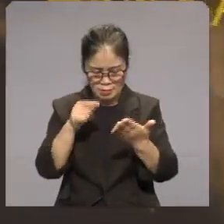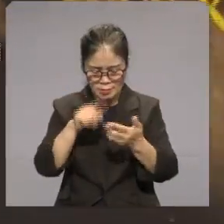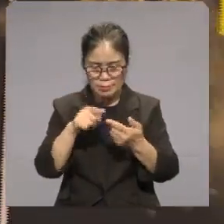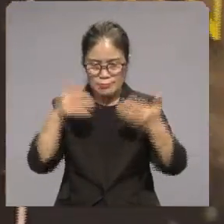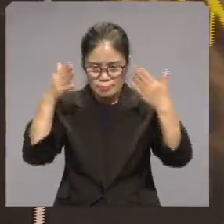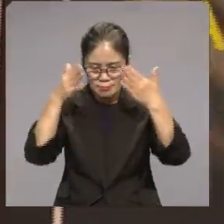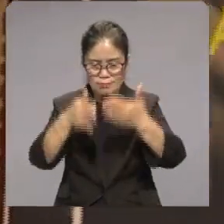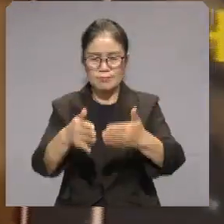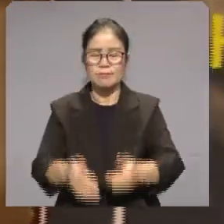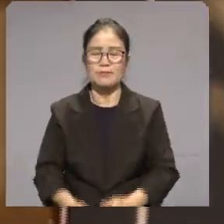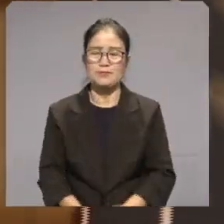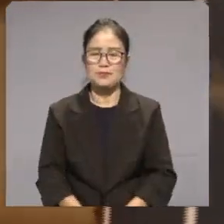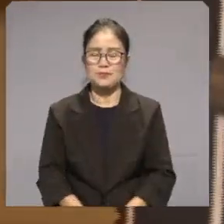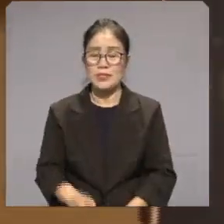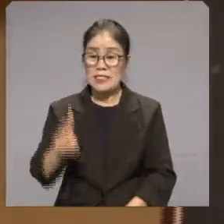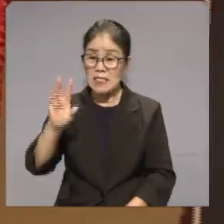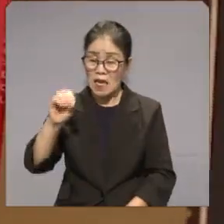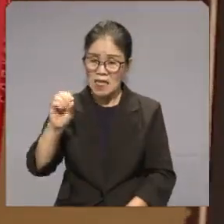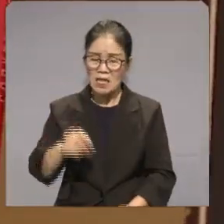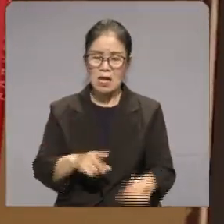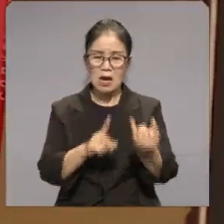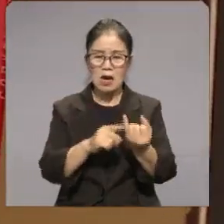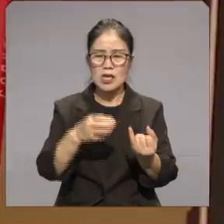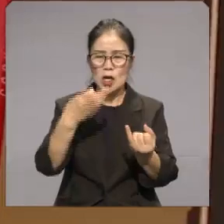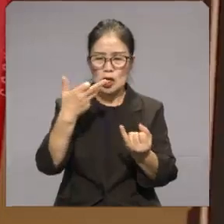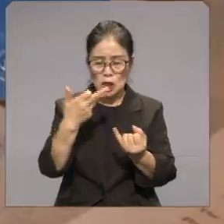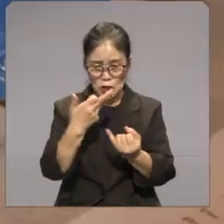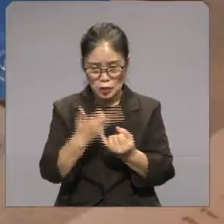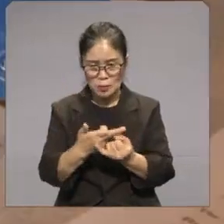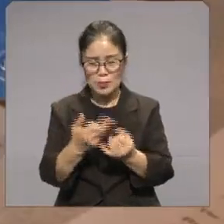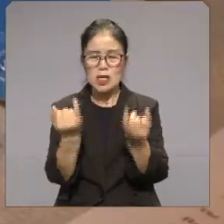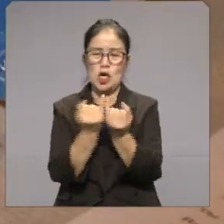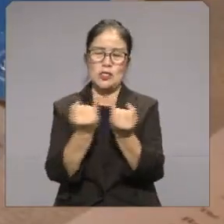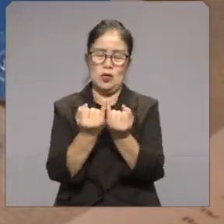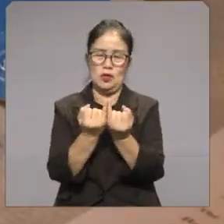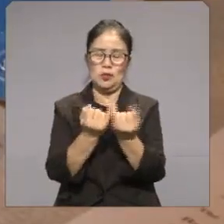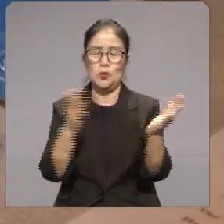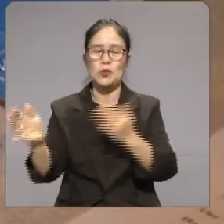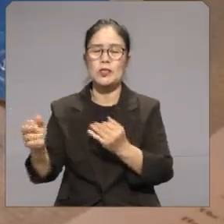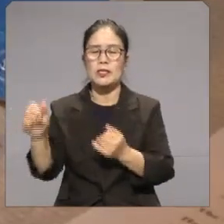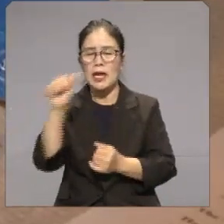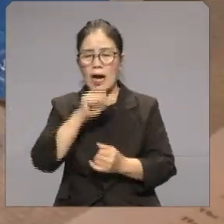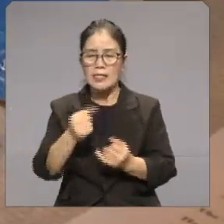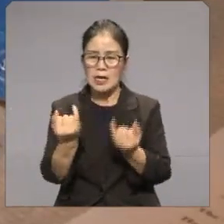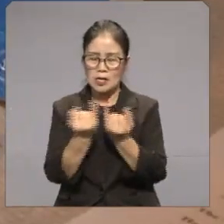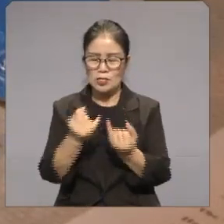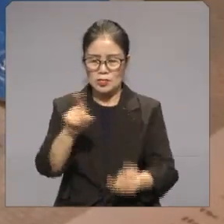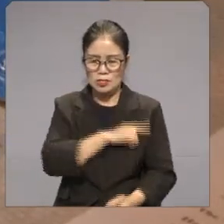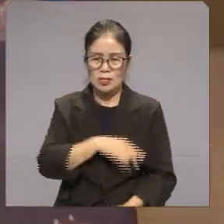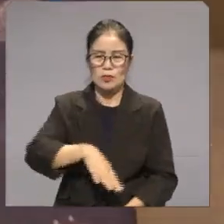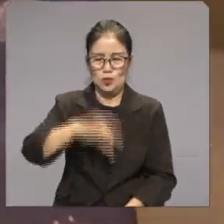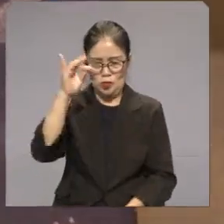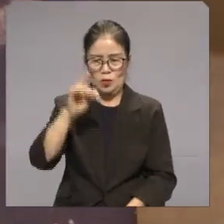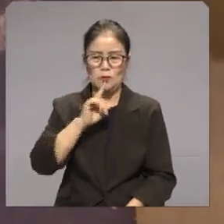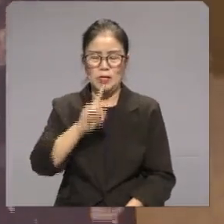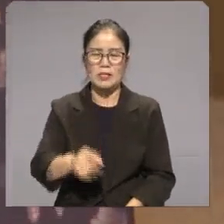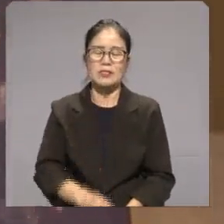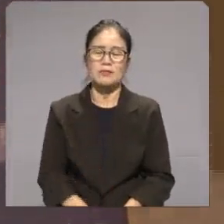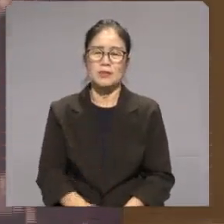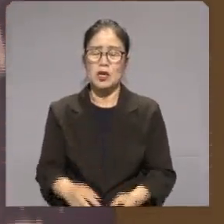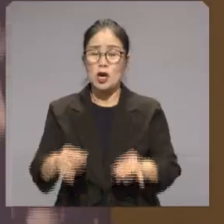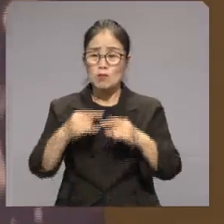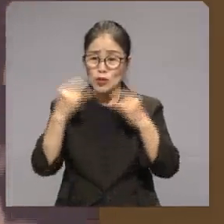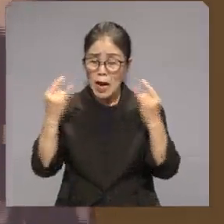조명했습니다. CNN은 한강이 18번째 여성 수상자이자 아시아 여성 최초의 수상자라고 전했습니다. 프랑스